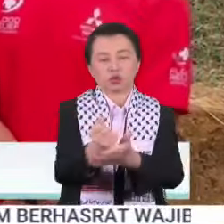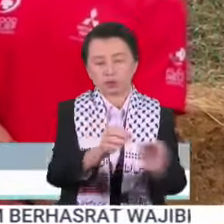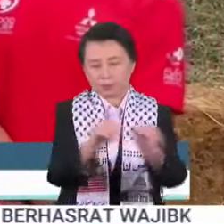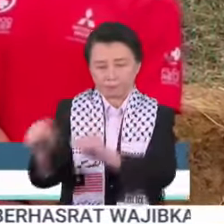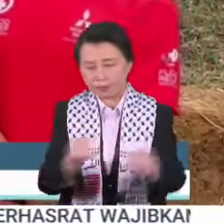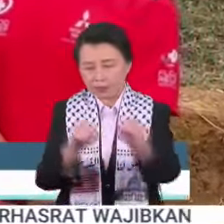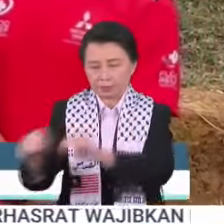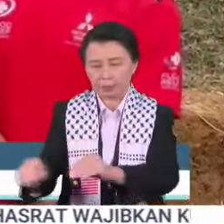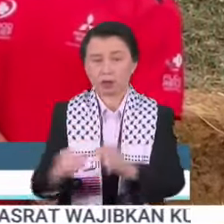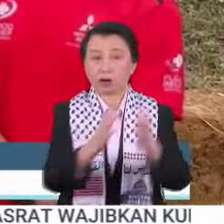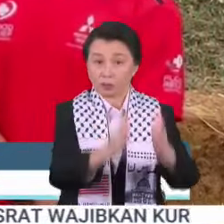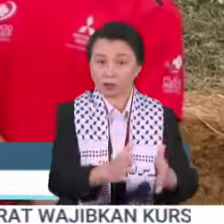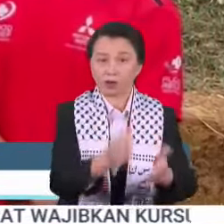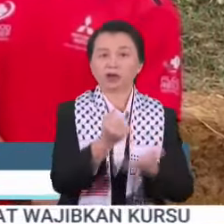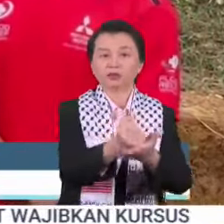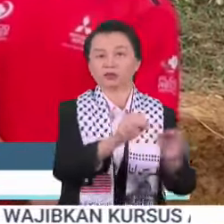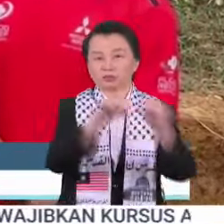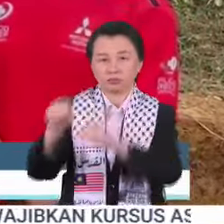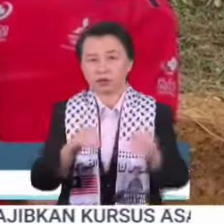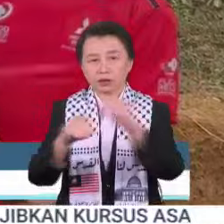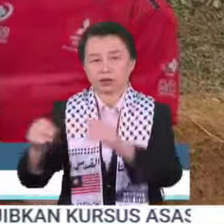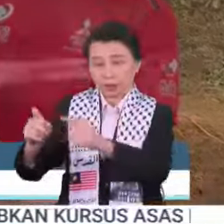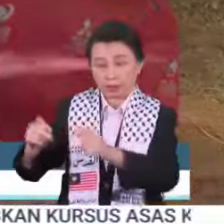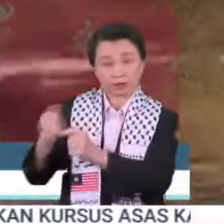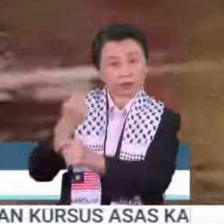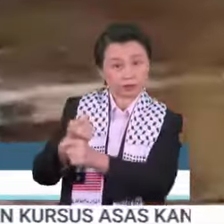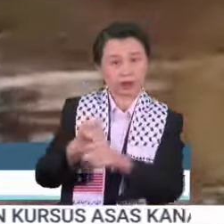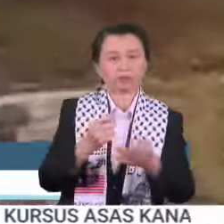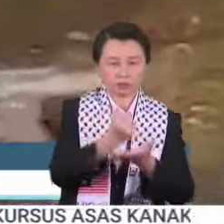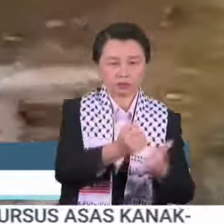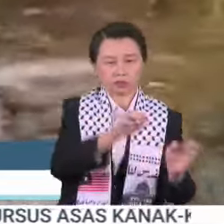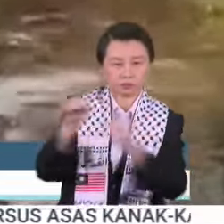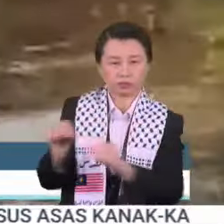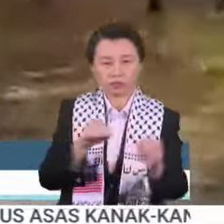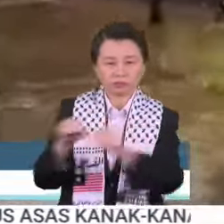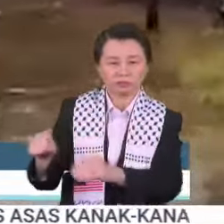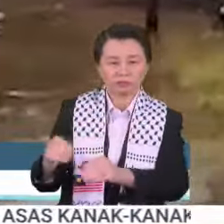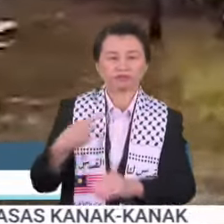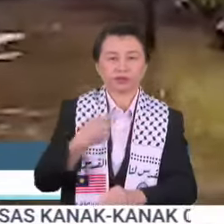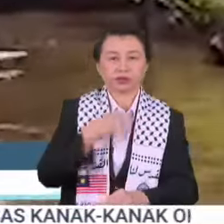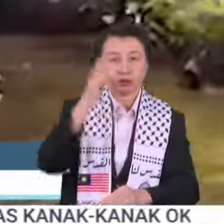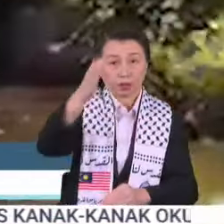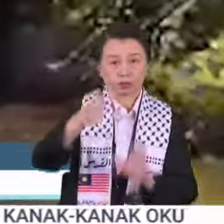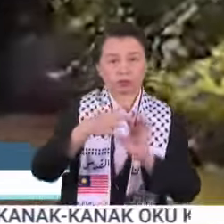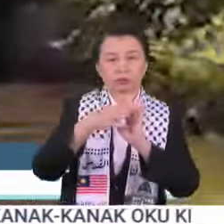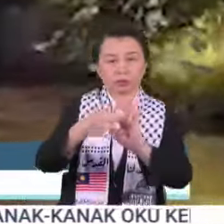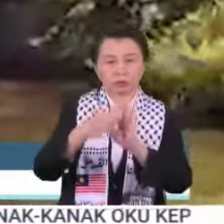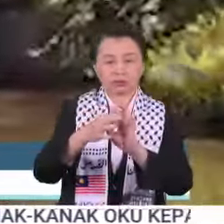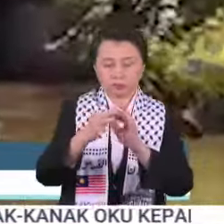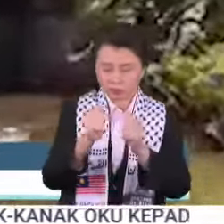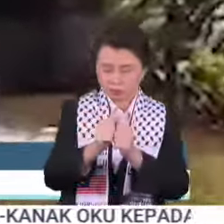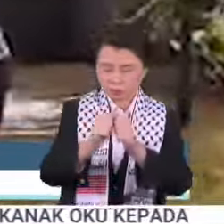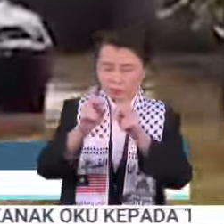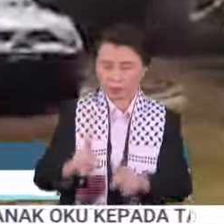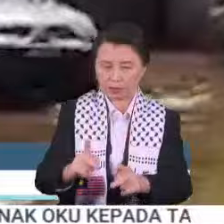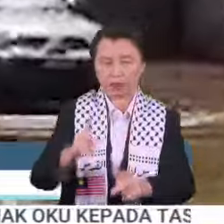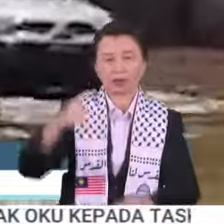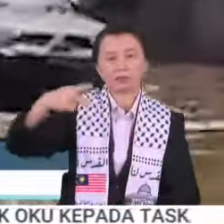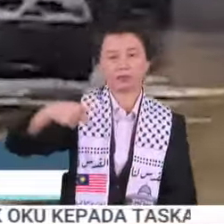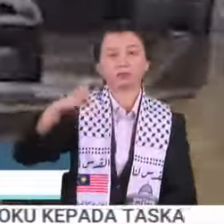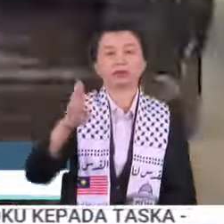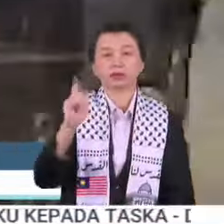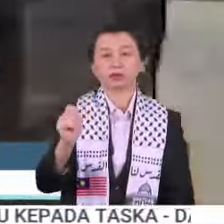mangsa banjir ke kawasan yang ditetapkan, dan kita akan bekerjasama dengan pihak berkuasa